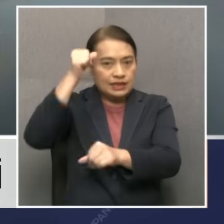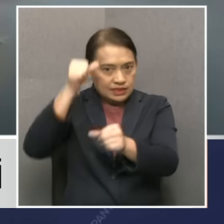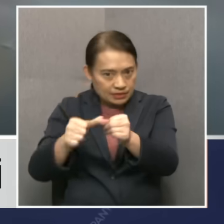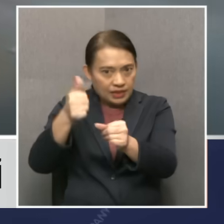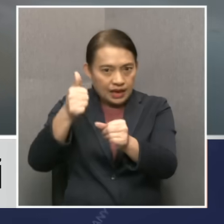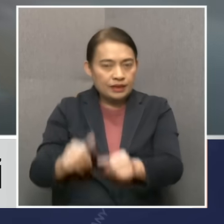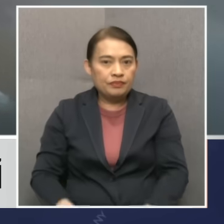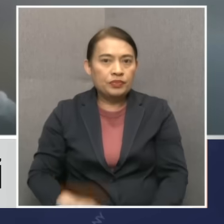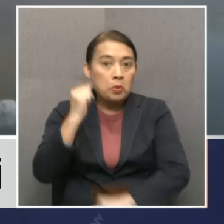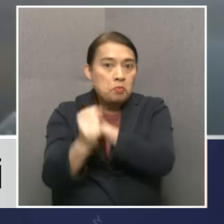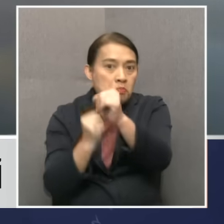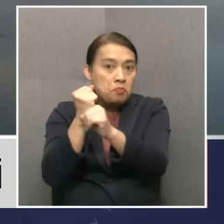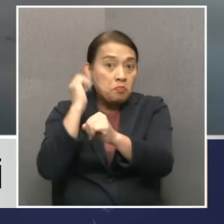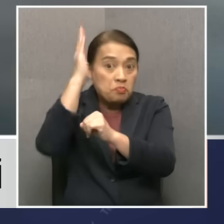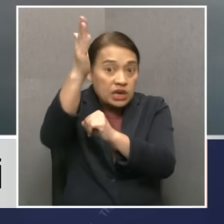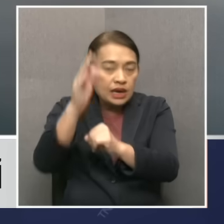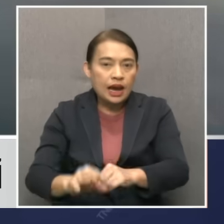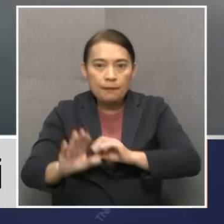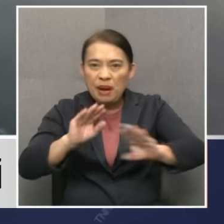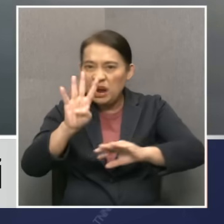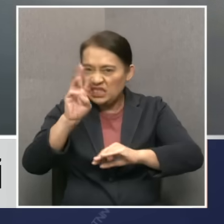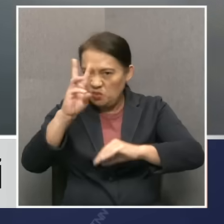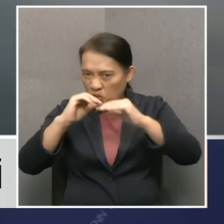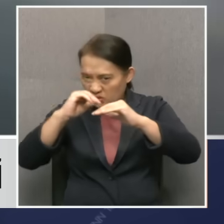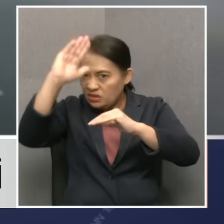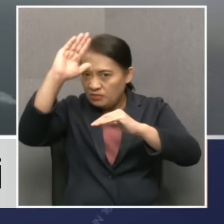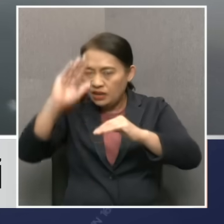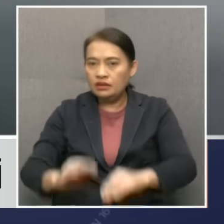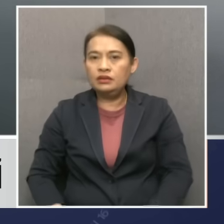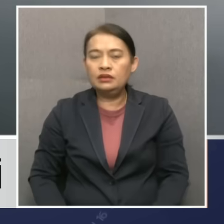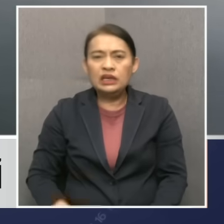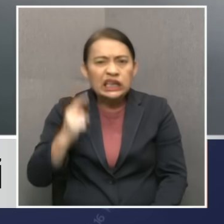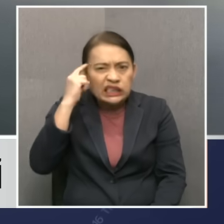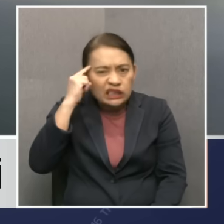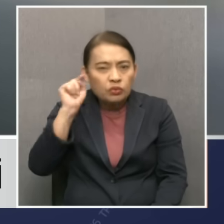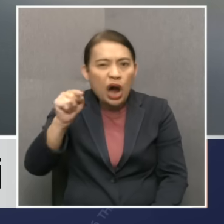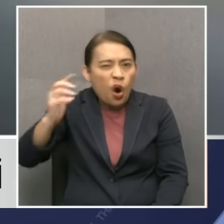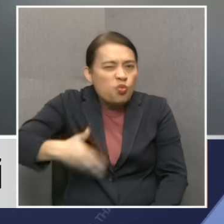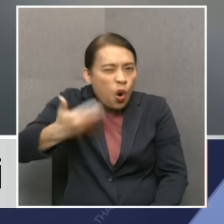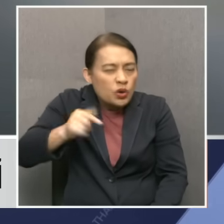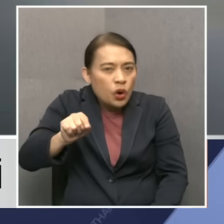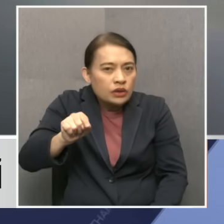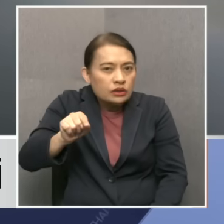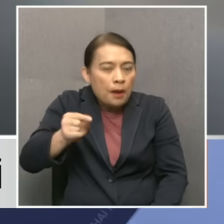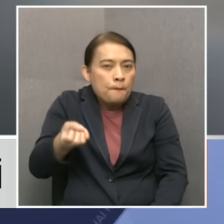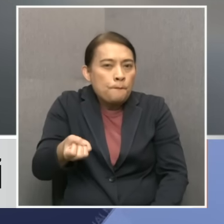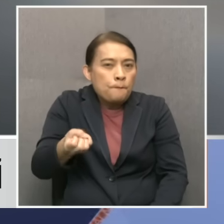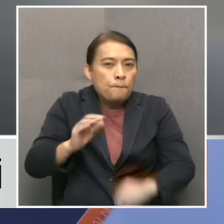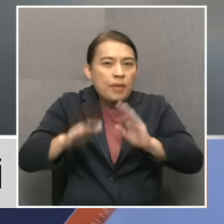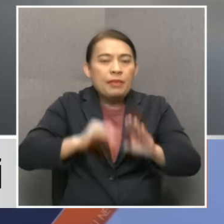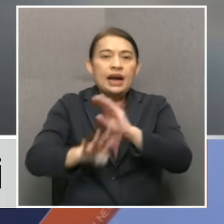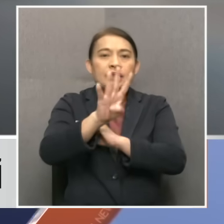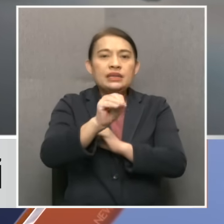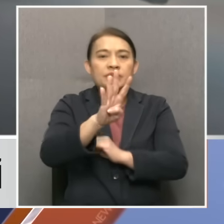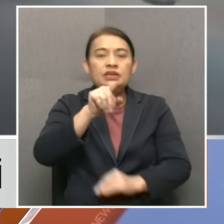าเนี่ยครับต้องเกิน 44.6 นะอาจจะไปแรงที่สุดนะครับก็จะประมาณ